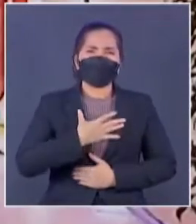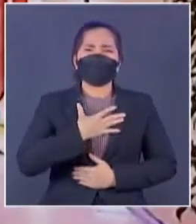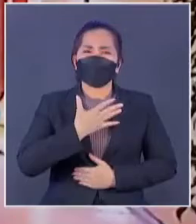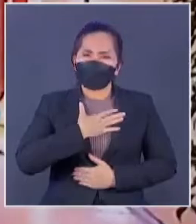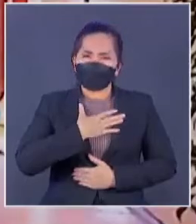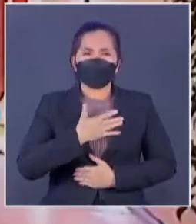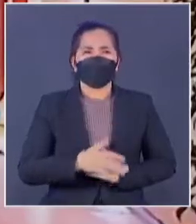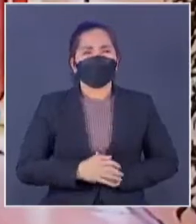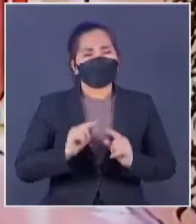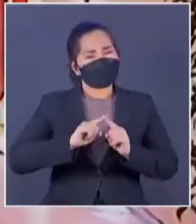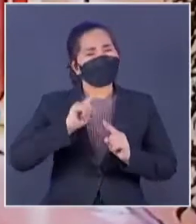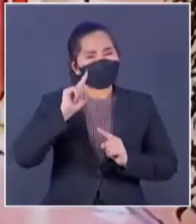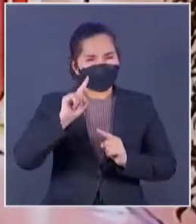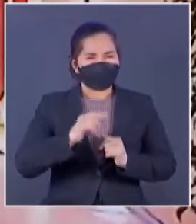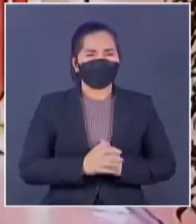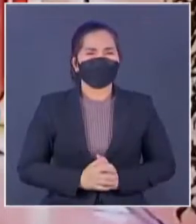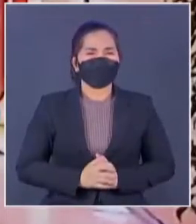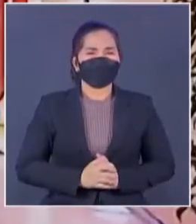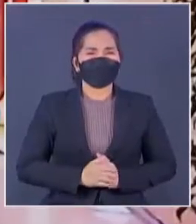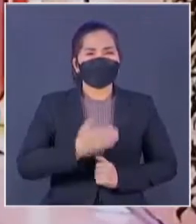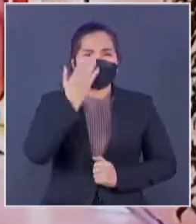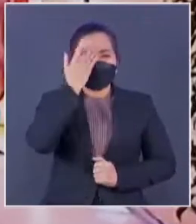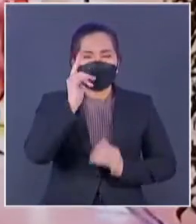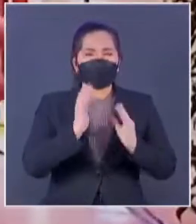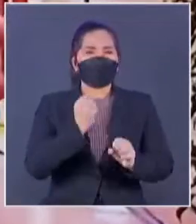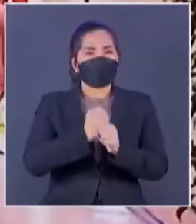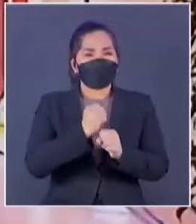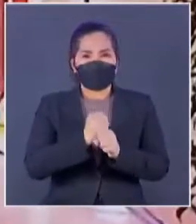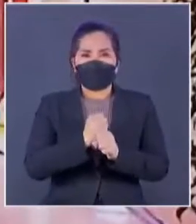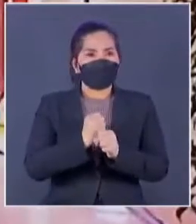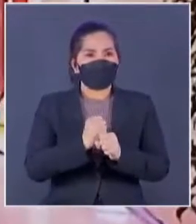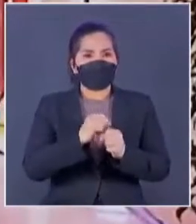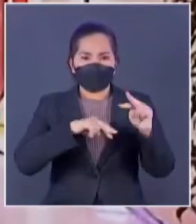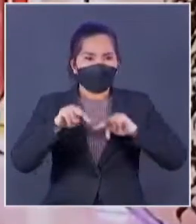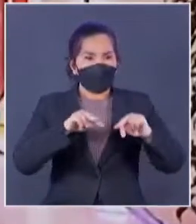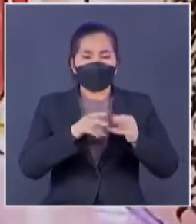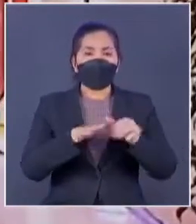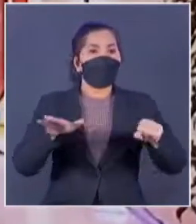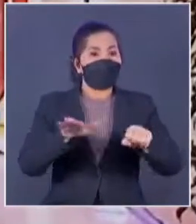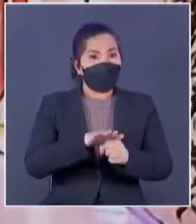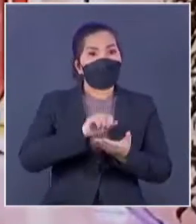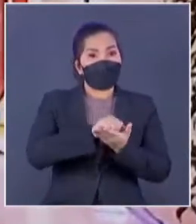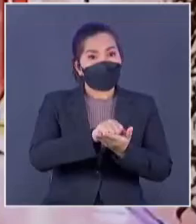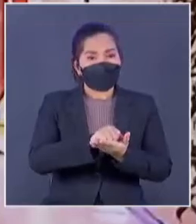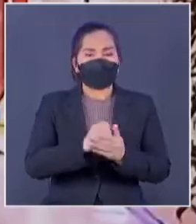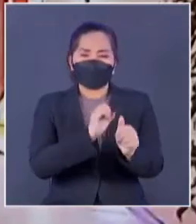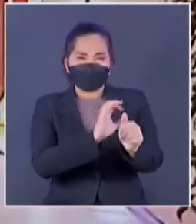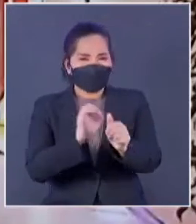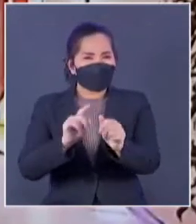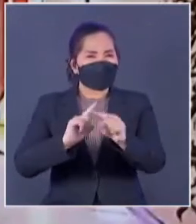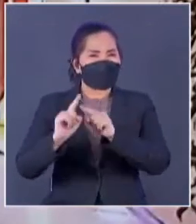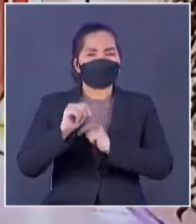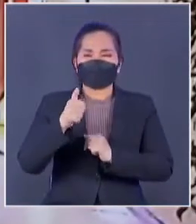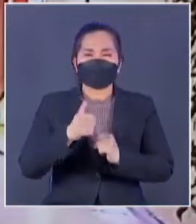ามบินสุวรรณภูมิที่หนึ่งในใจเลยค่ะเพราะว่ามีพนักงานเพียงพอที่จะคอยบริการเราคอยแนะนำ แ